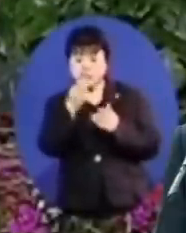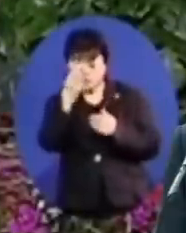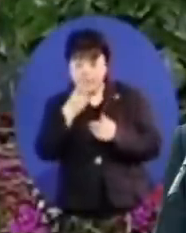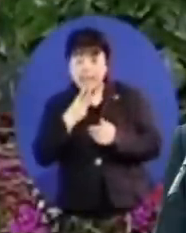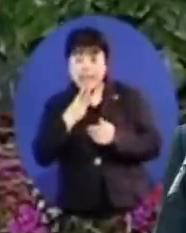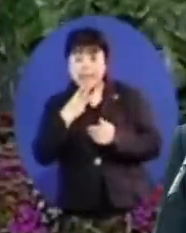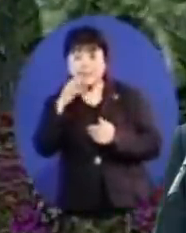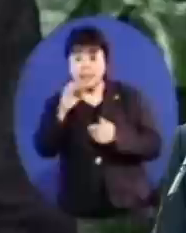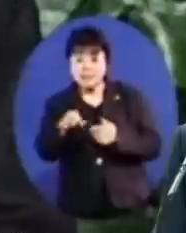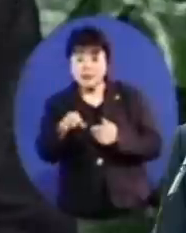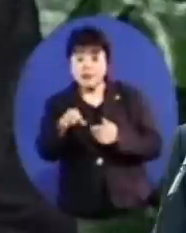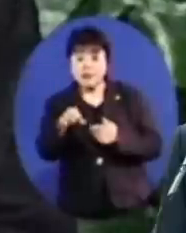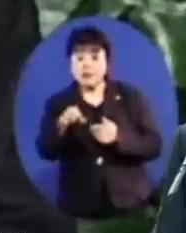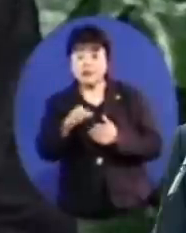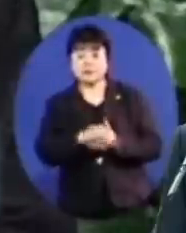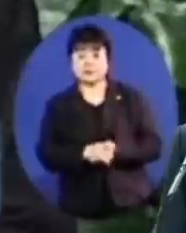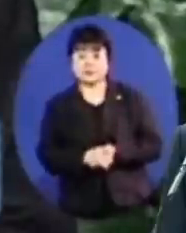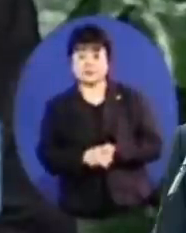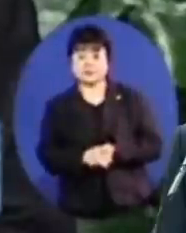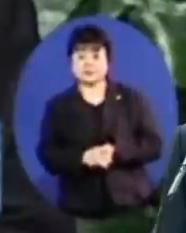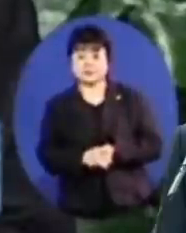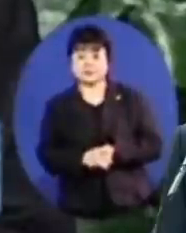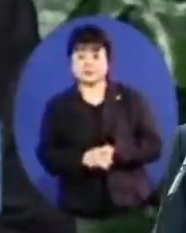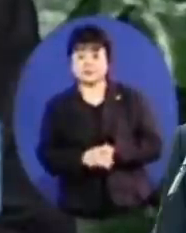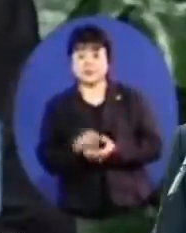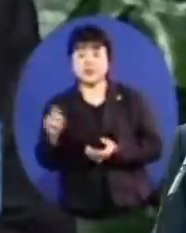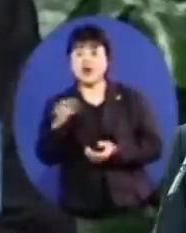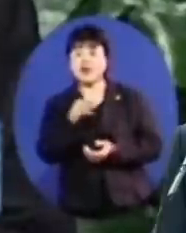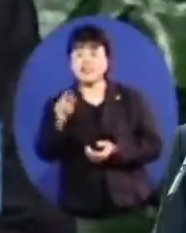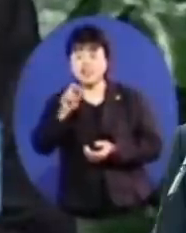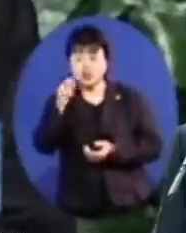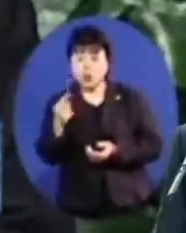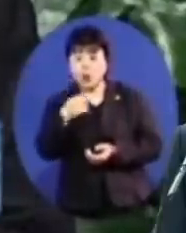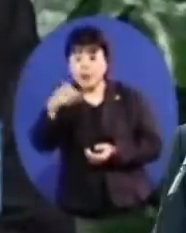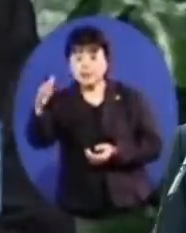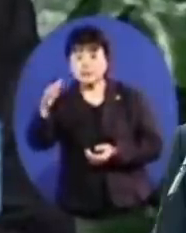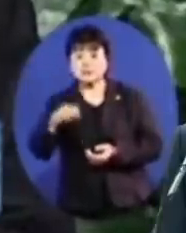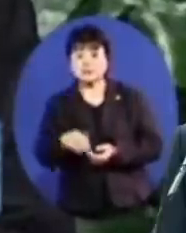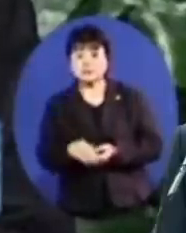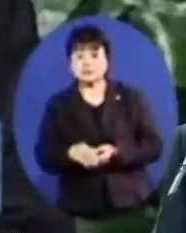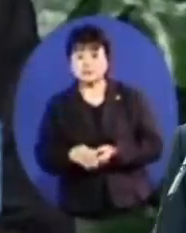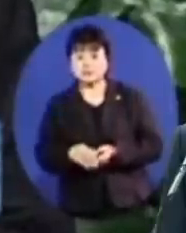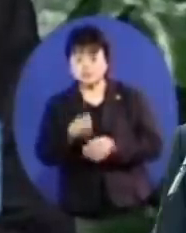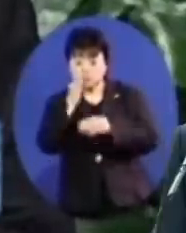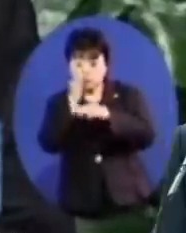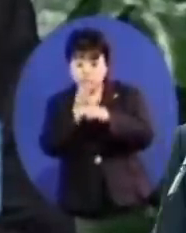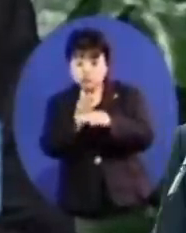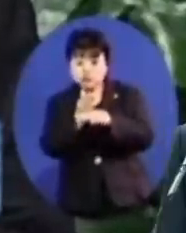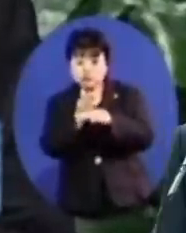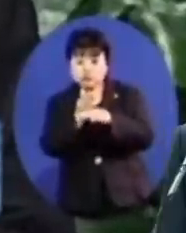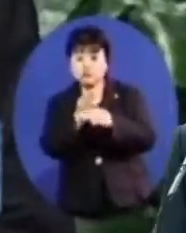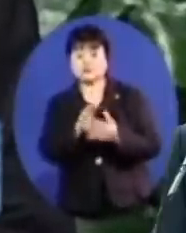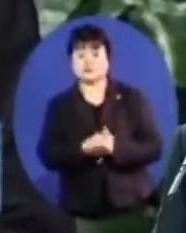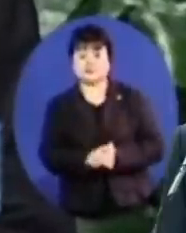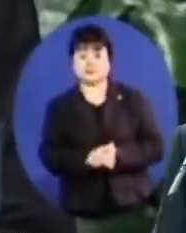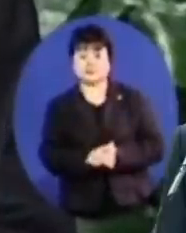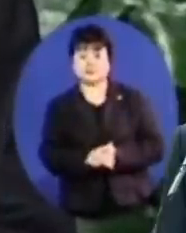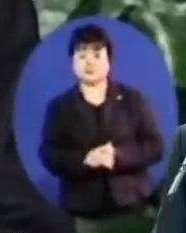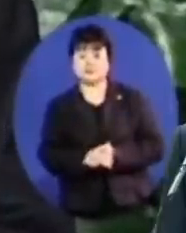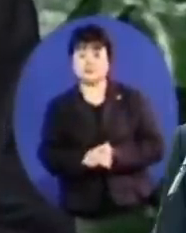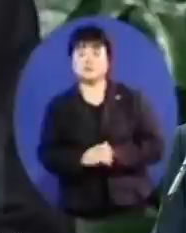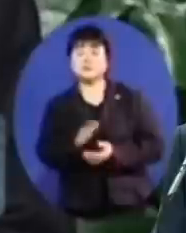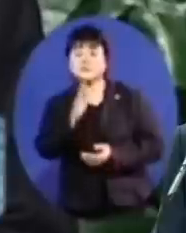예루살렘에서 왜 여리고로 내려갔습니까? 여리고에는 농산물이 풍부하게 잘 됩니다.